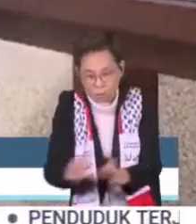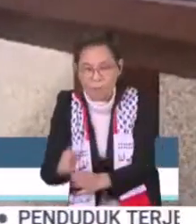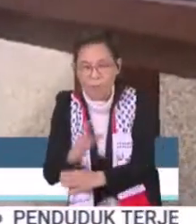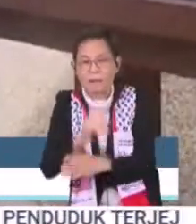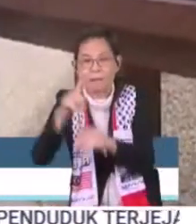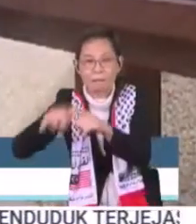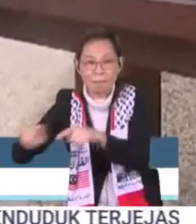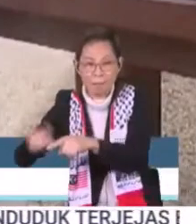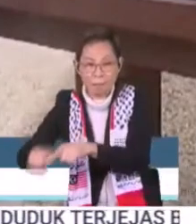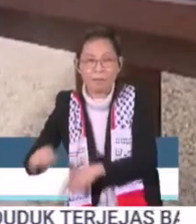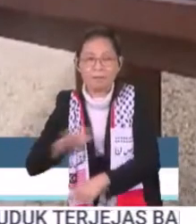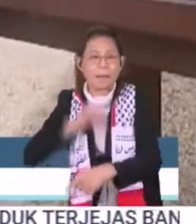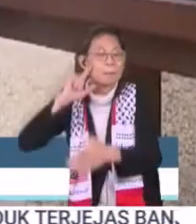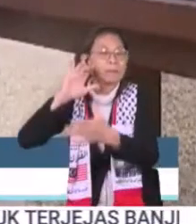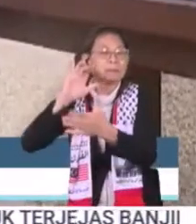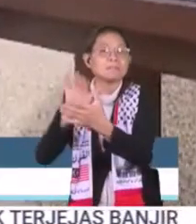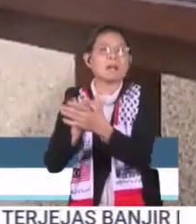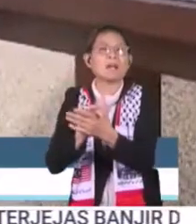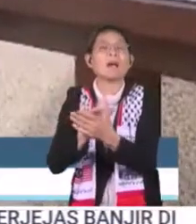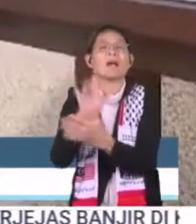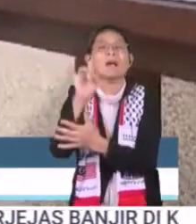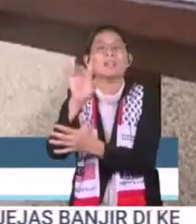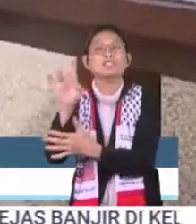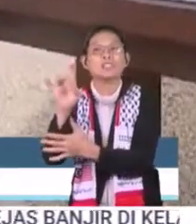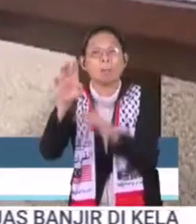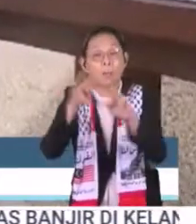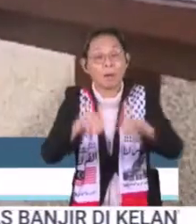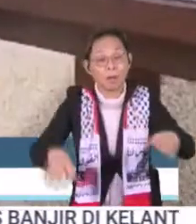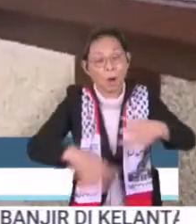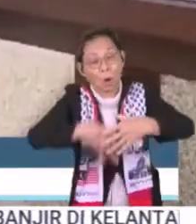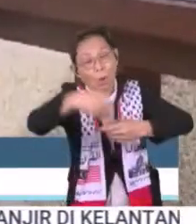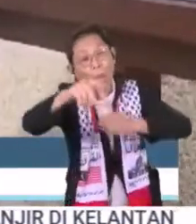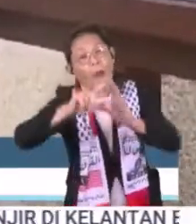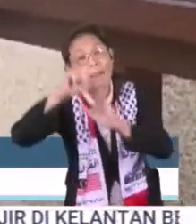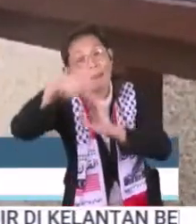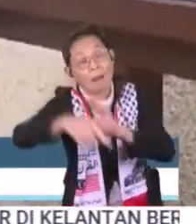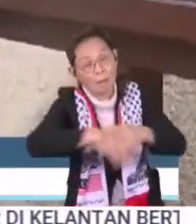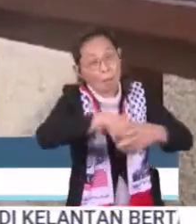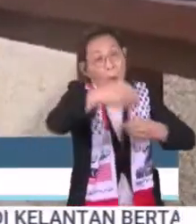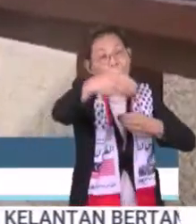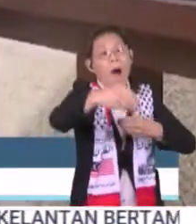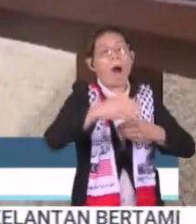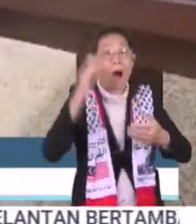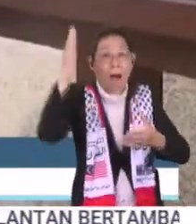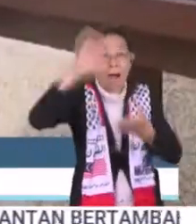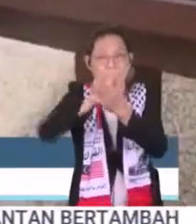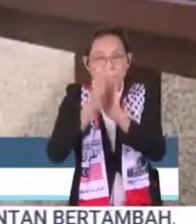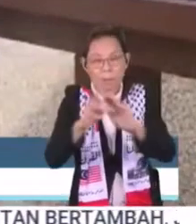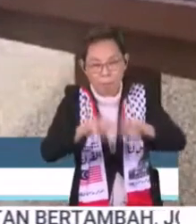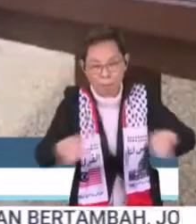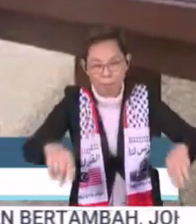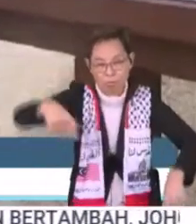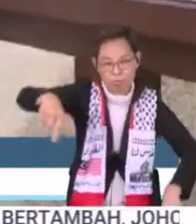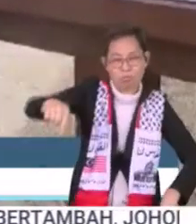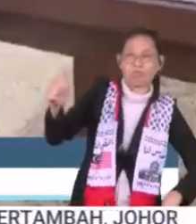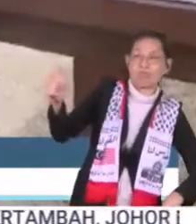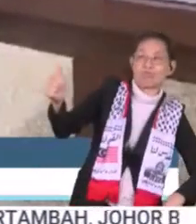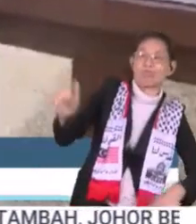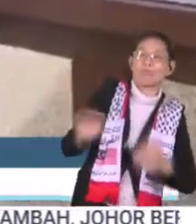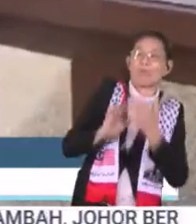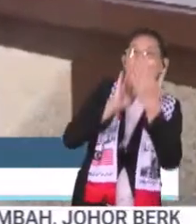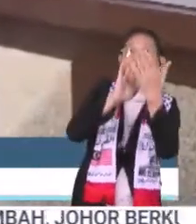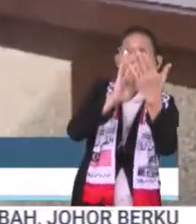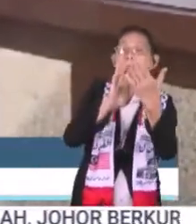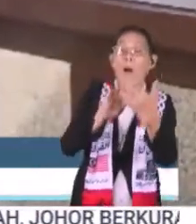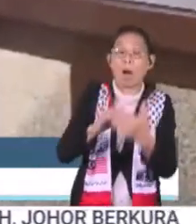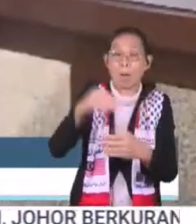sebagainya. Dan saya yakin dan percaya insyaAllah apabila pelajar ini keluar nanti akan menjadi pelajar yang berkualiti di dalam kita mengharungi, di